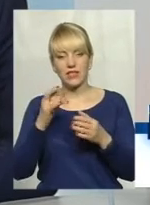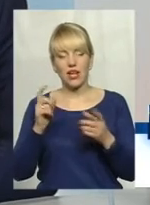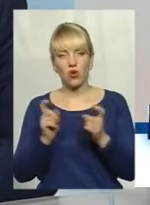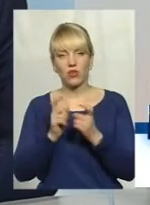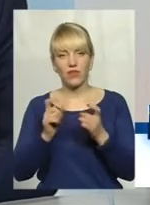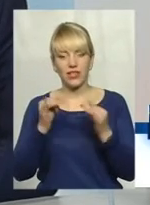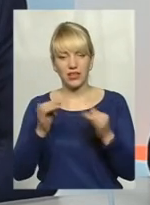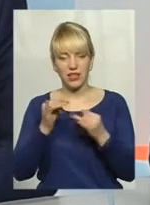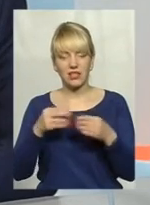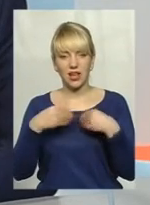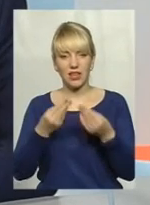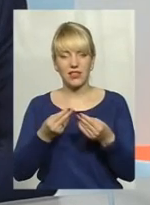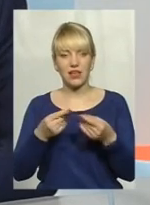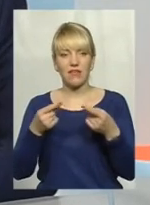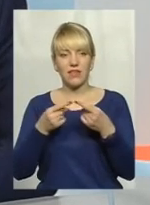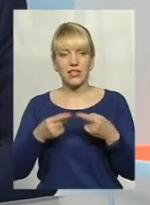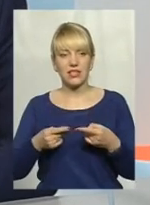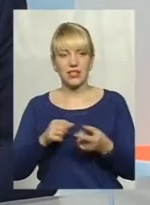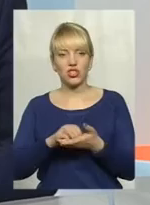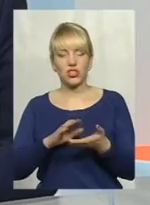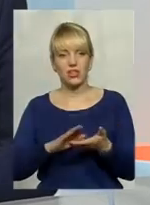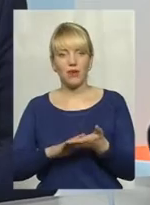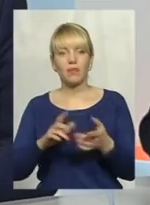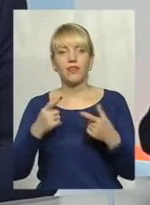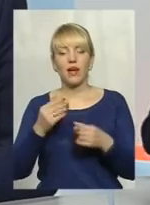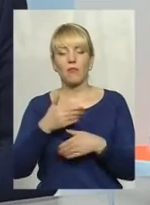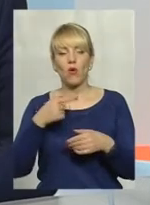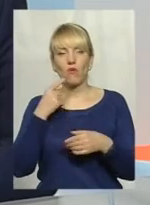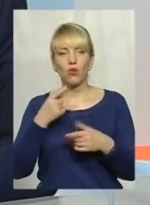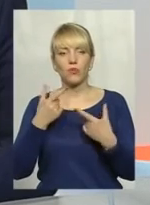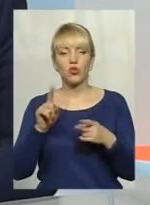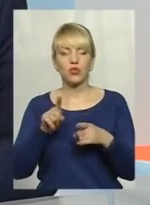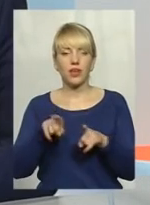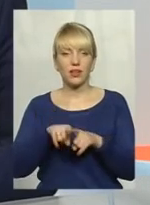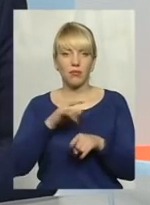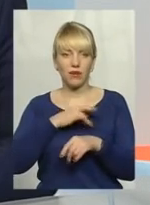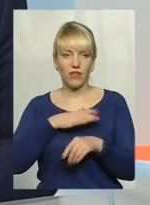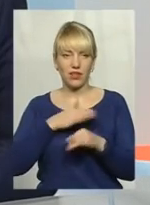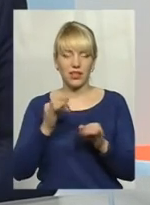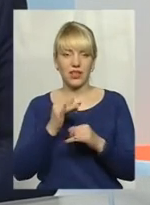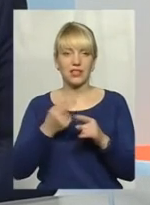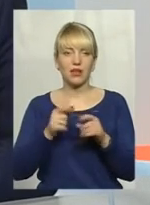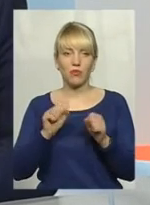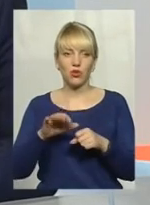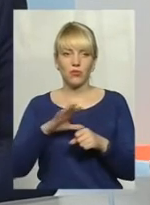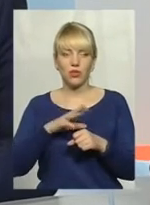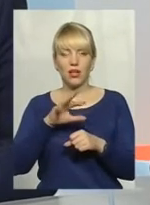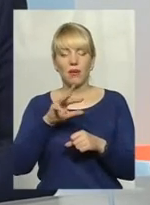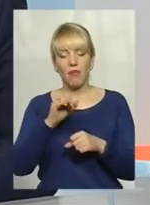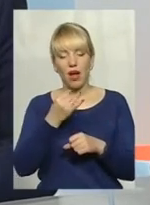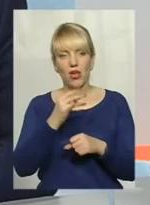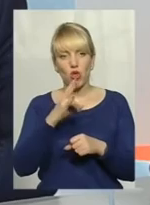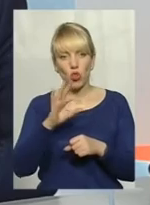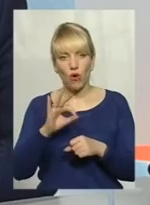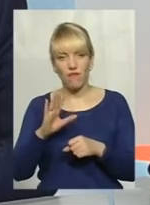дається визначення, де ми говоримо, що таке приватний інтерес. Це може бути як немайновий, так і